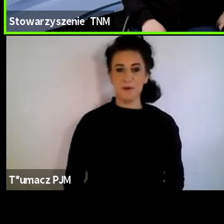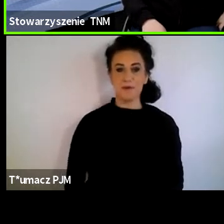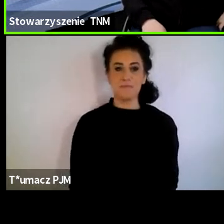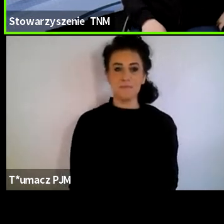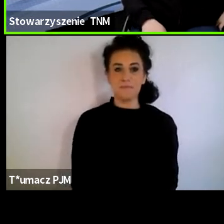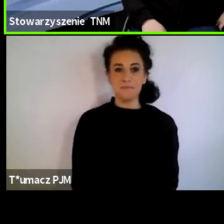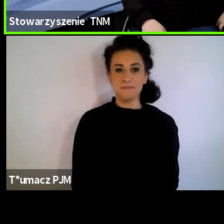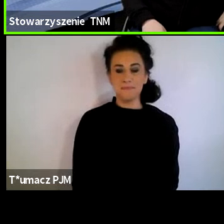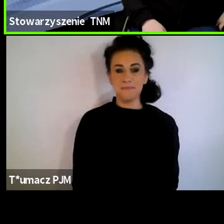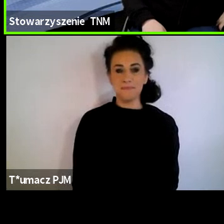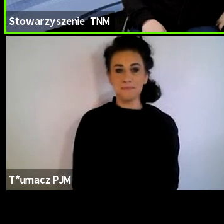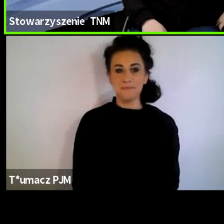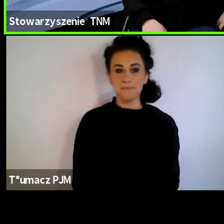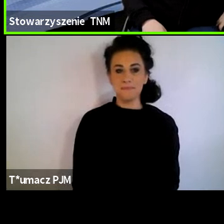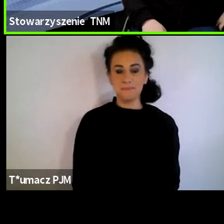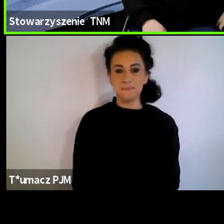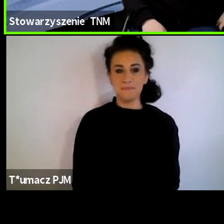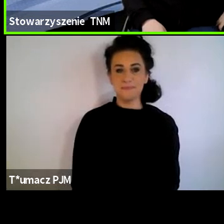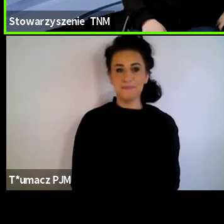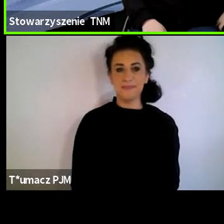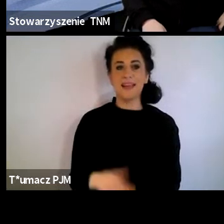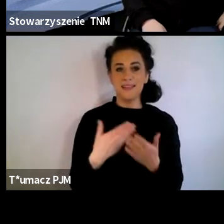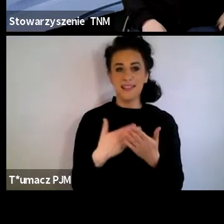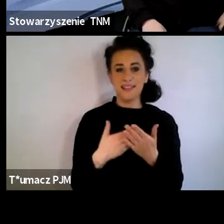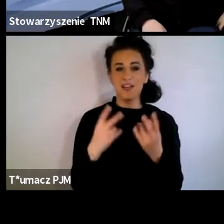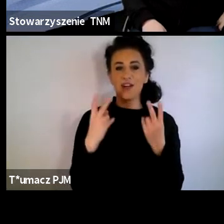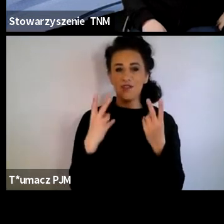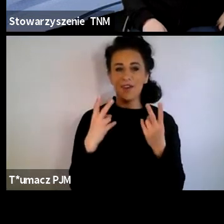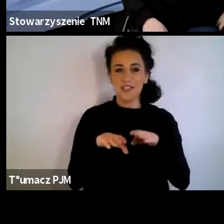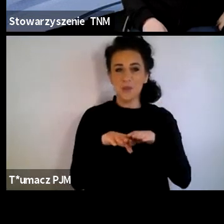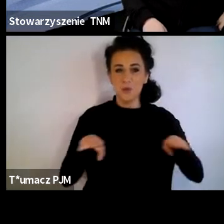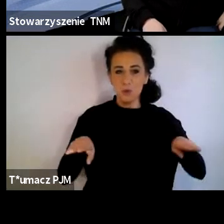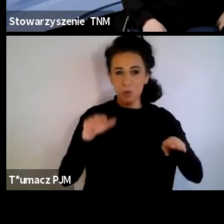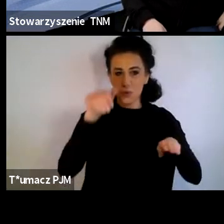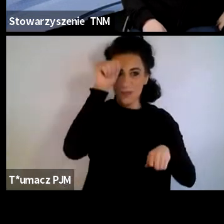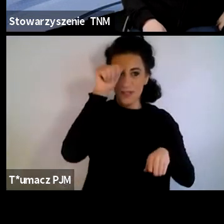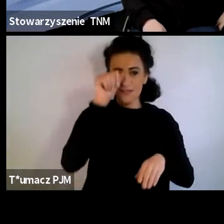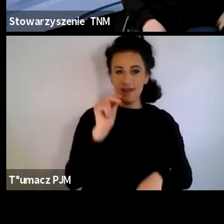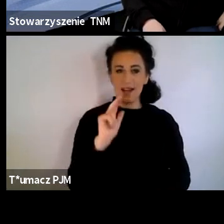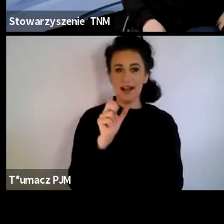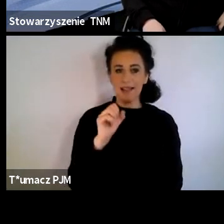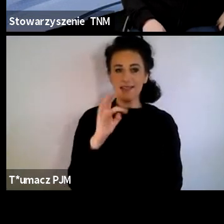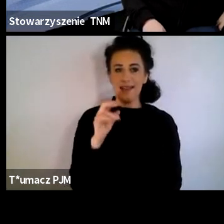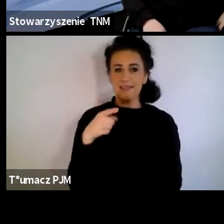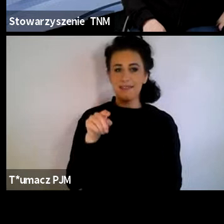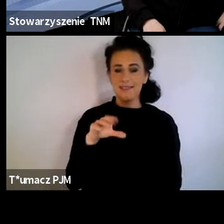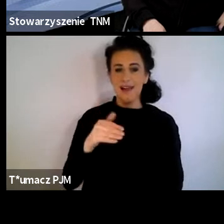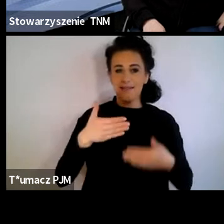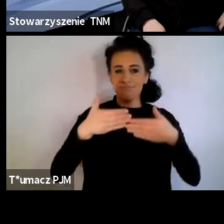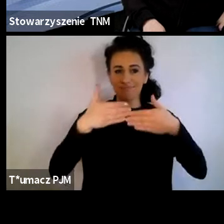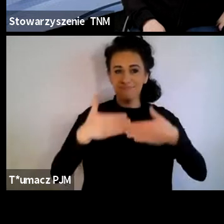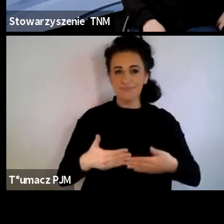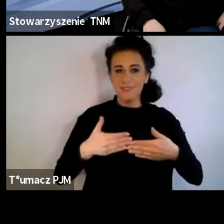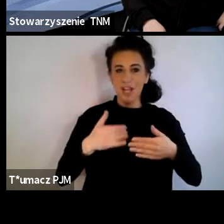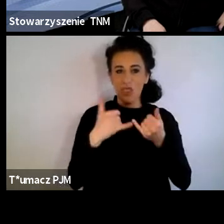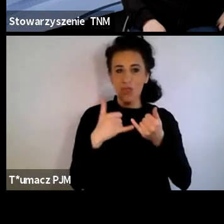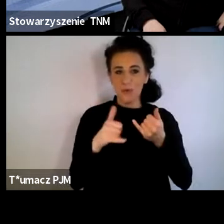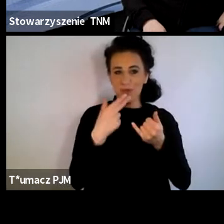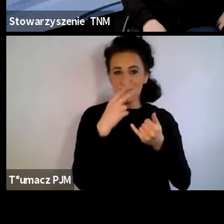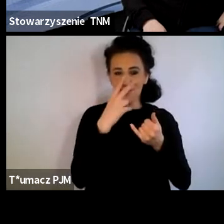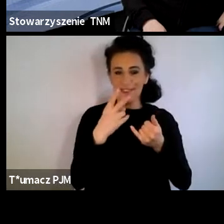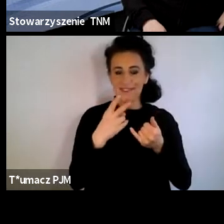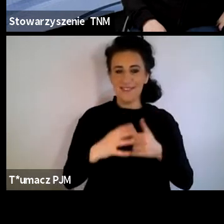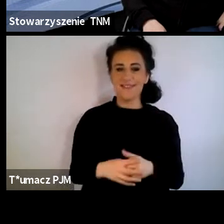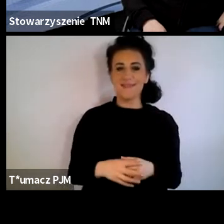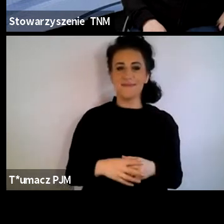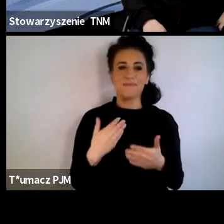Dlaczego tak ważna jest katedra z zasłoniętymi nogami? Dokładnie tak. O, witamy serdecznie panią Małgorzatę Wróblewską.